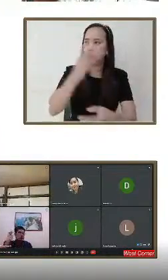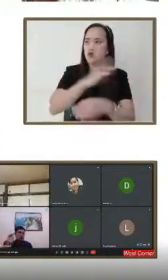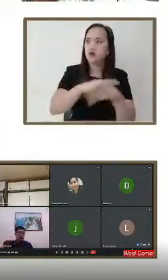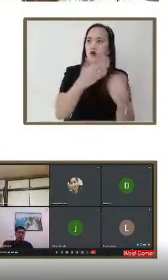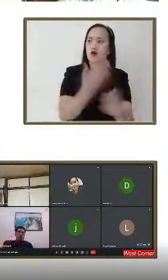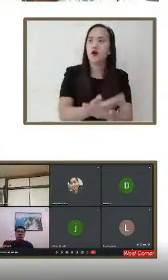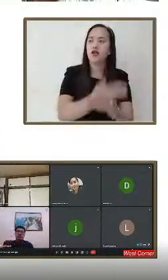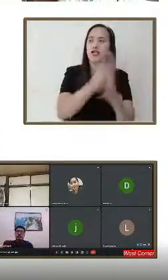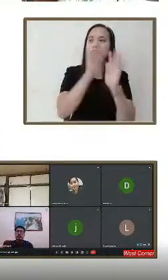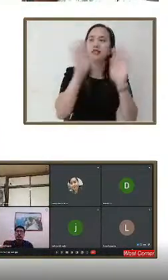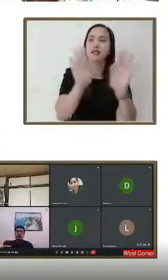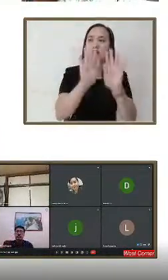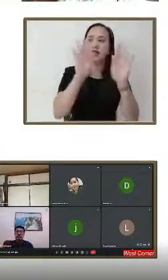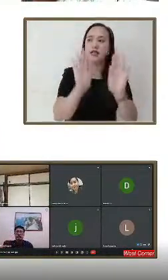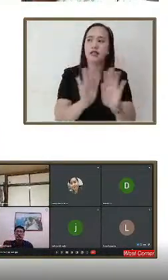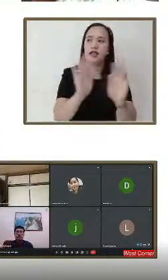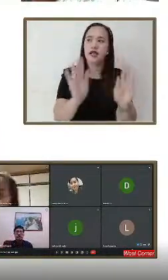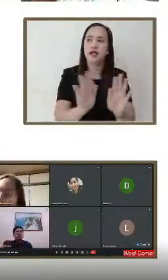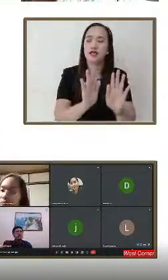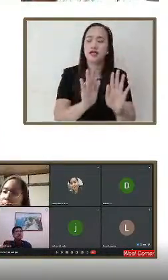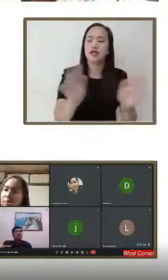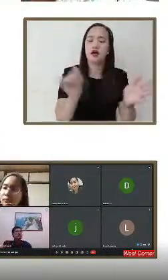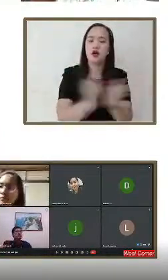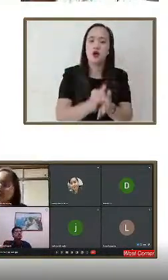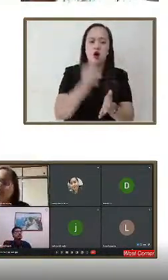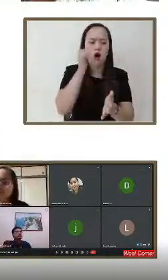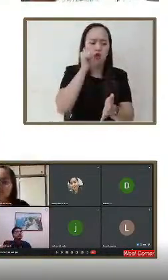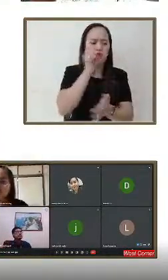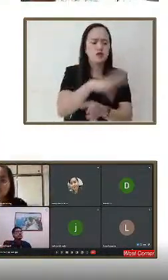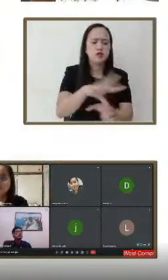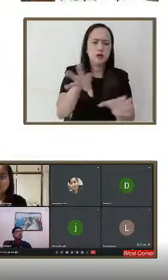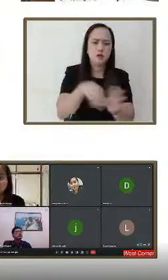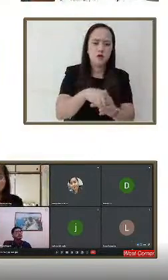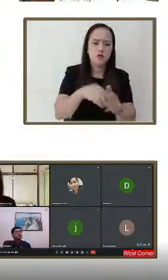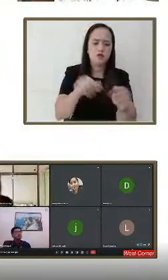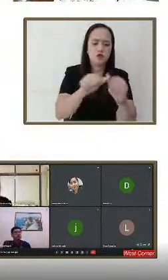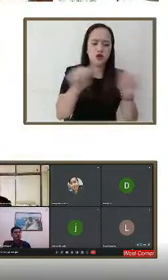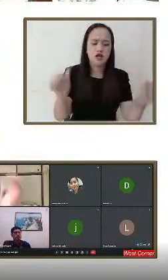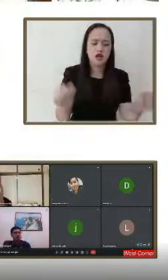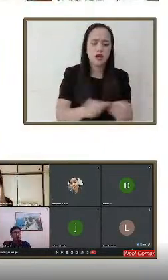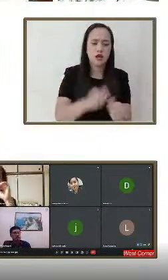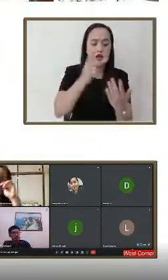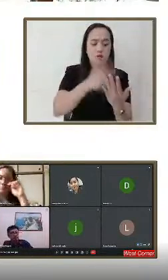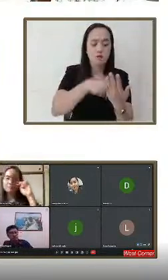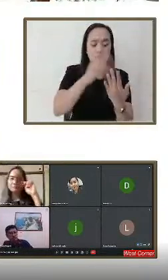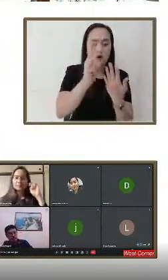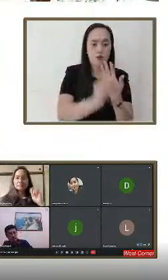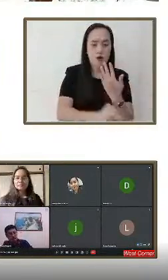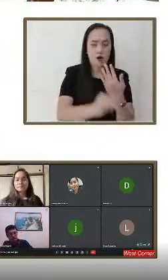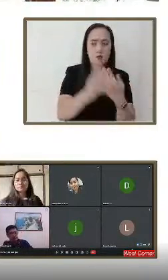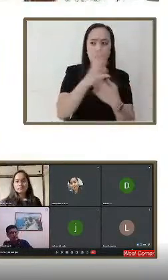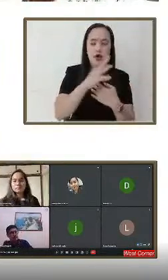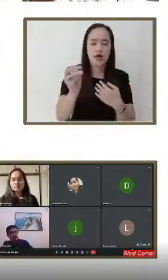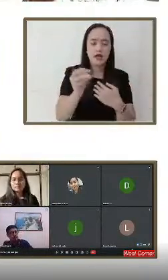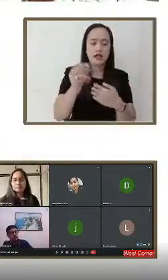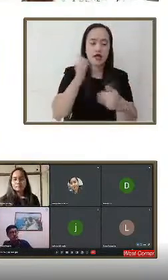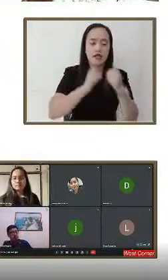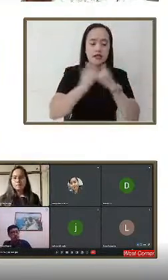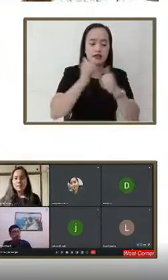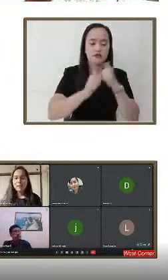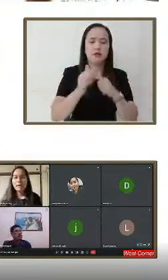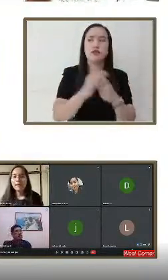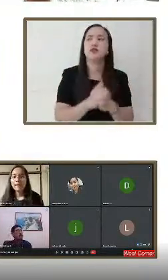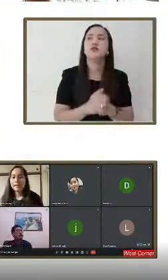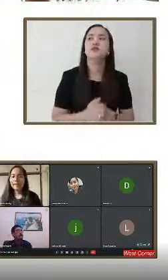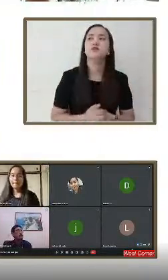Amen? I'll see you on Sunday. Get involved sa ating pong mga area program and activities, mga kapatid.